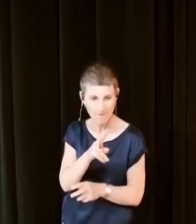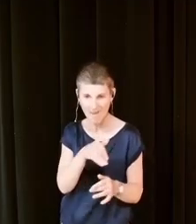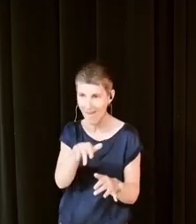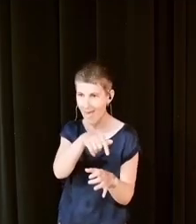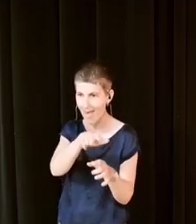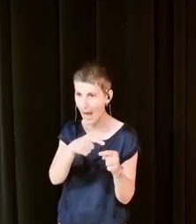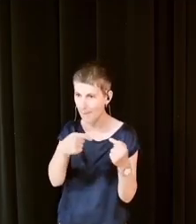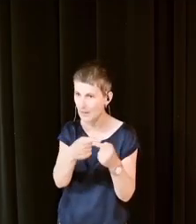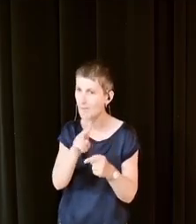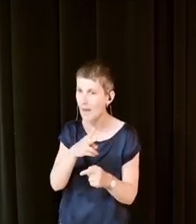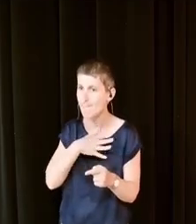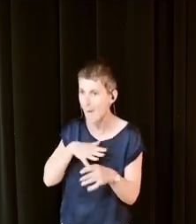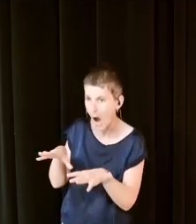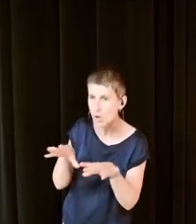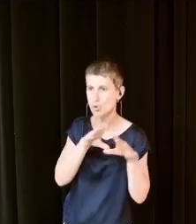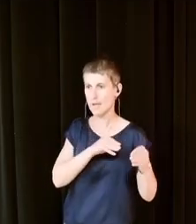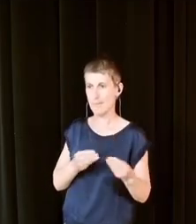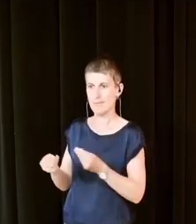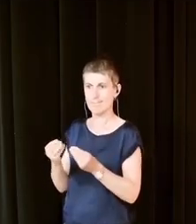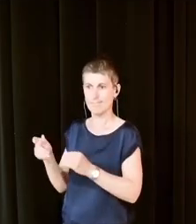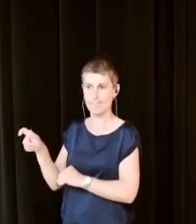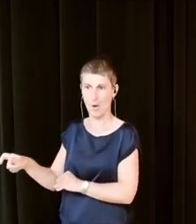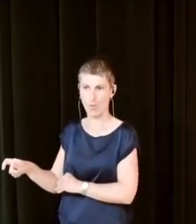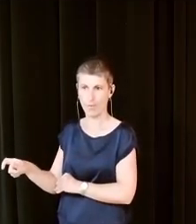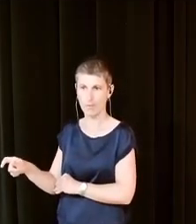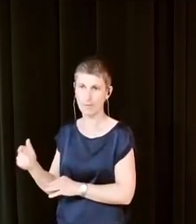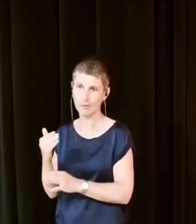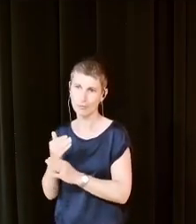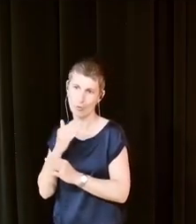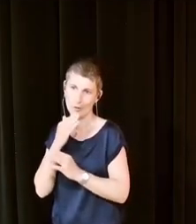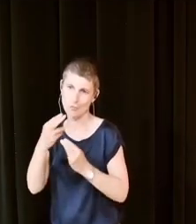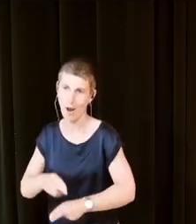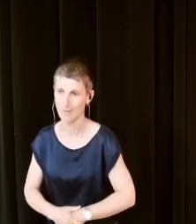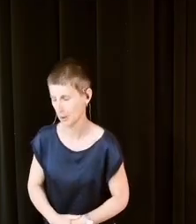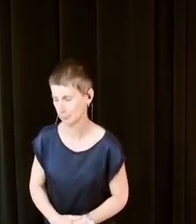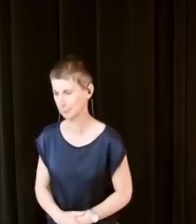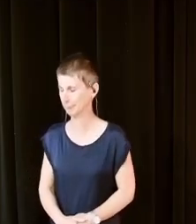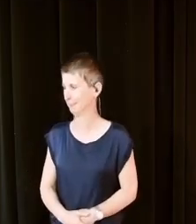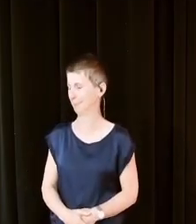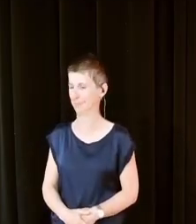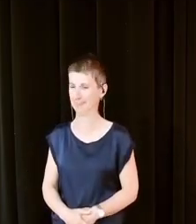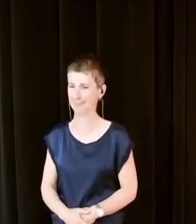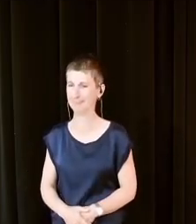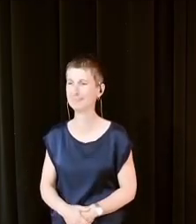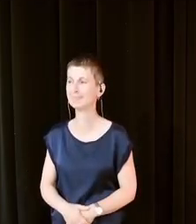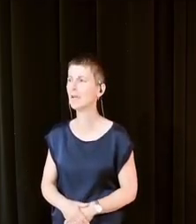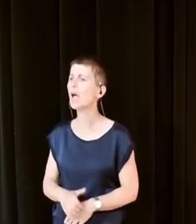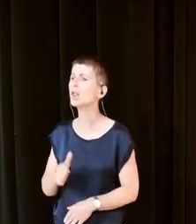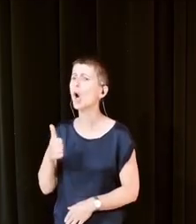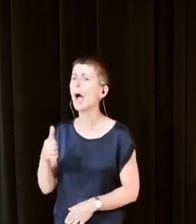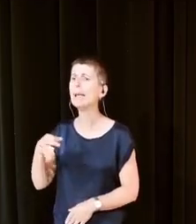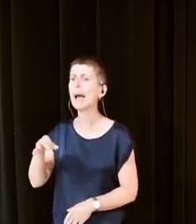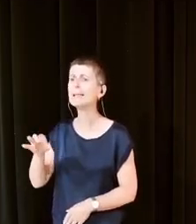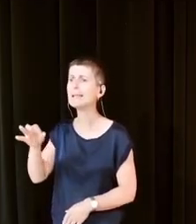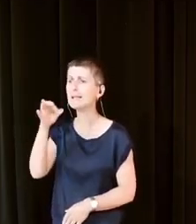gerne auch mit übernehmen. Also ich habe jetzt drumherum geantwortet, ist mir schon bewusst. Da war noch eine einzige Frage und